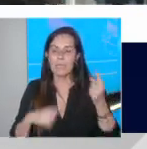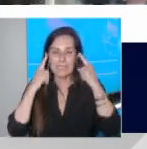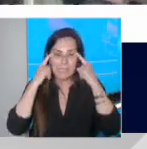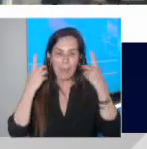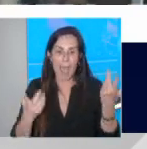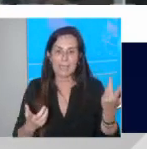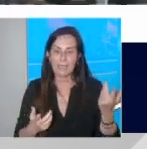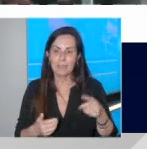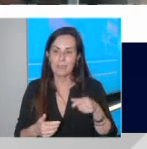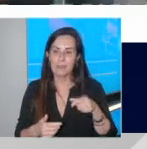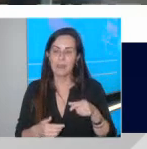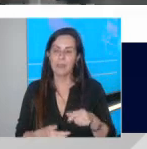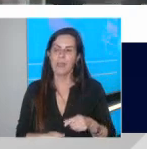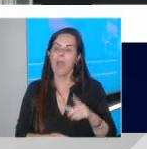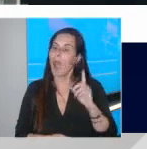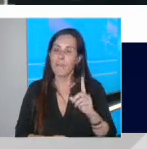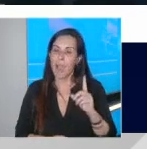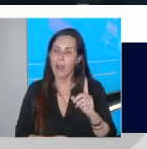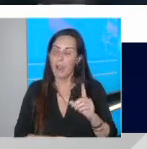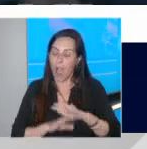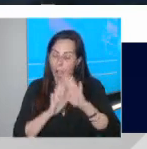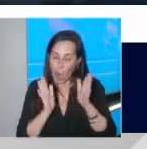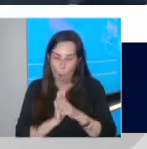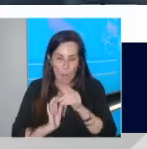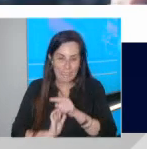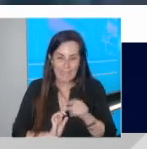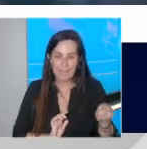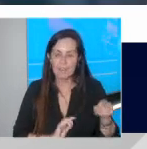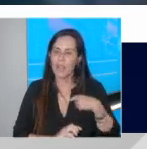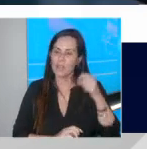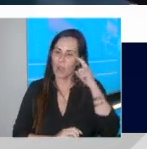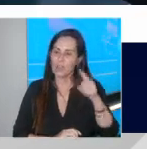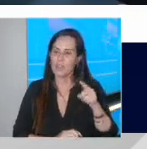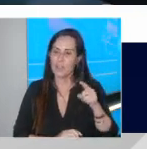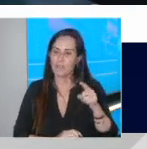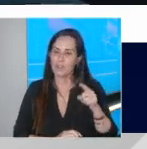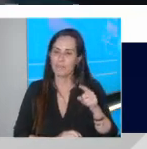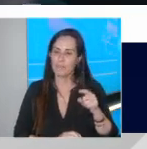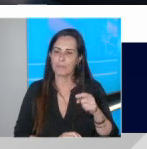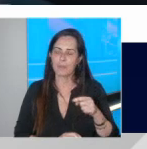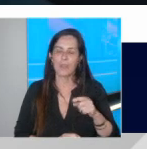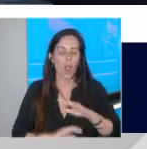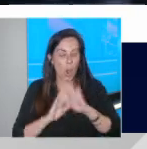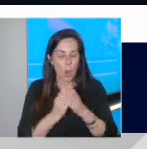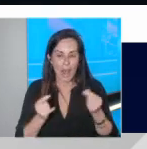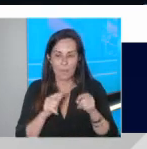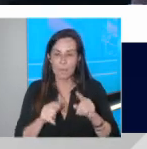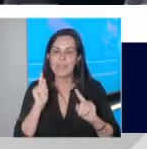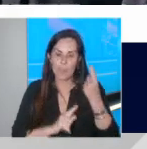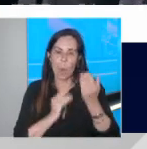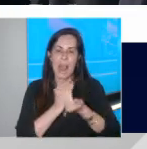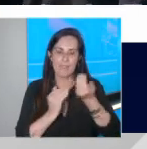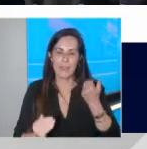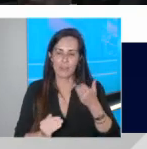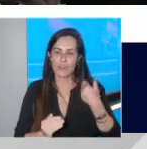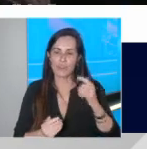היספנים, זה גם חלק מהשיח, אבל כל הדברים האלה, אני חושב שזה יהיה אימור מחושב לומר שכל הדברים האלה יקרו לפני